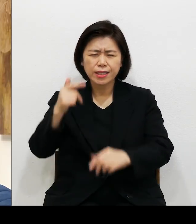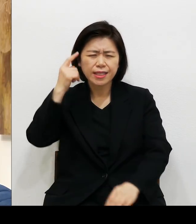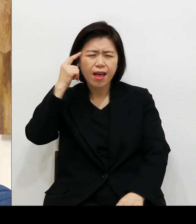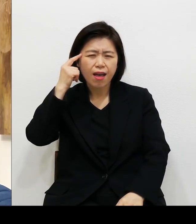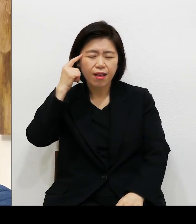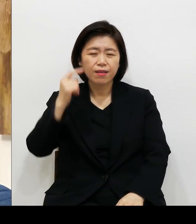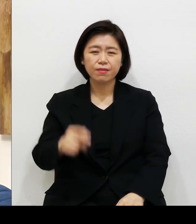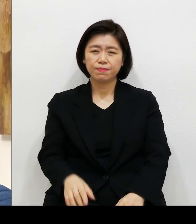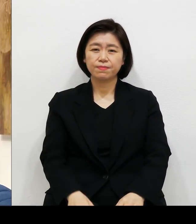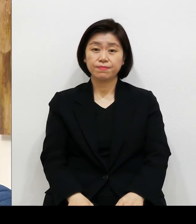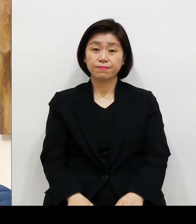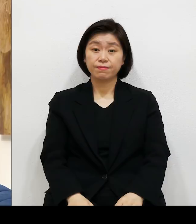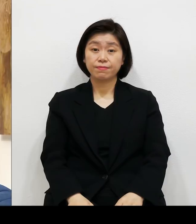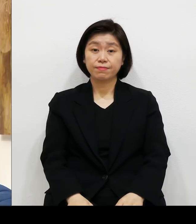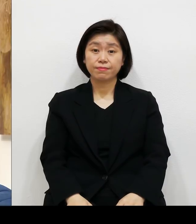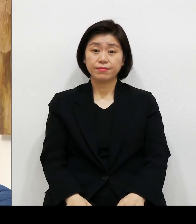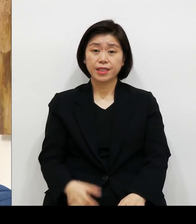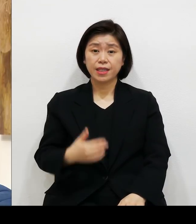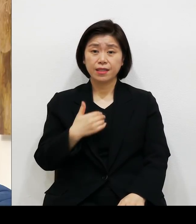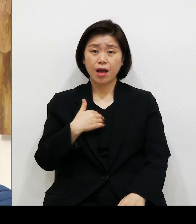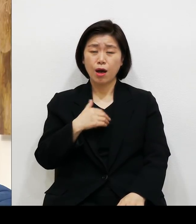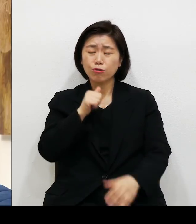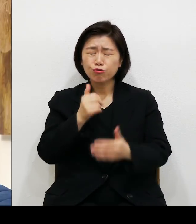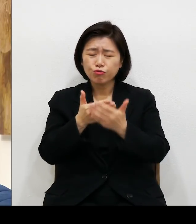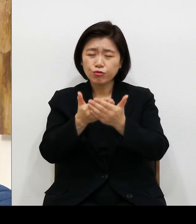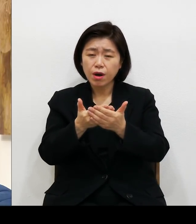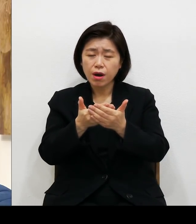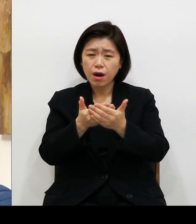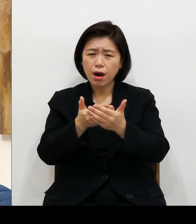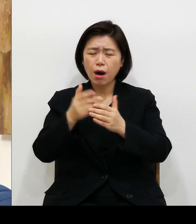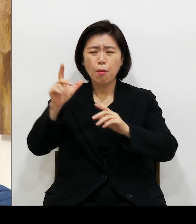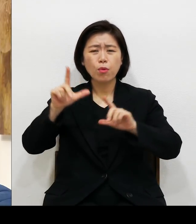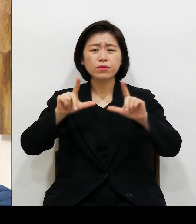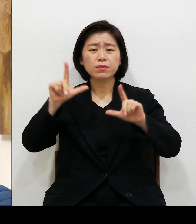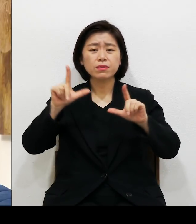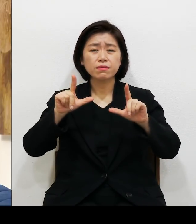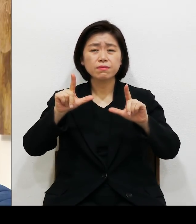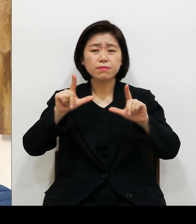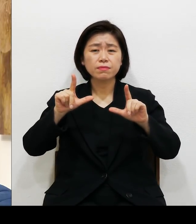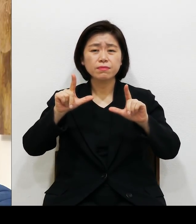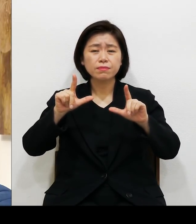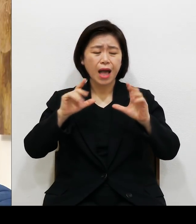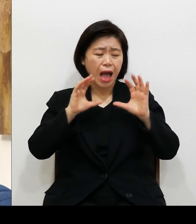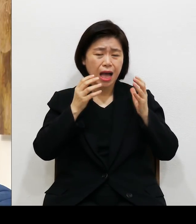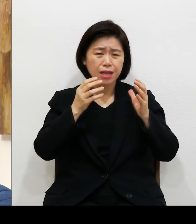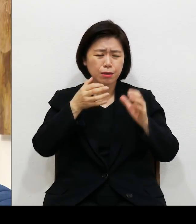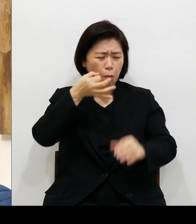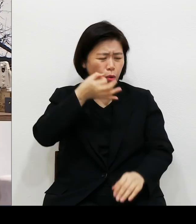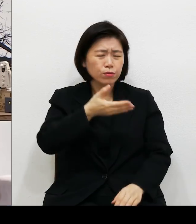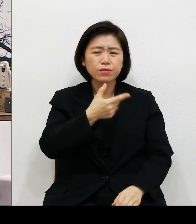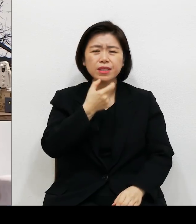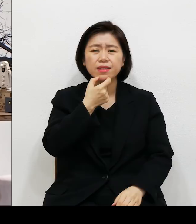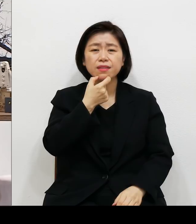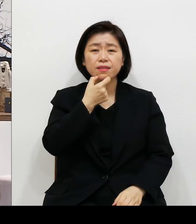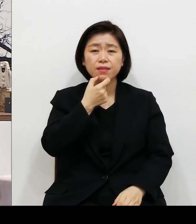그 모습조차도 마지막 모습이 될 수 있는데 아기한테 구걸하는 아빠 모습을 보이기가 싫은 거예요.